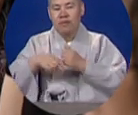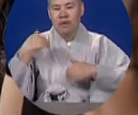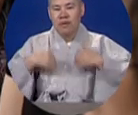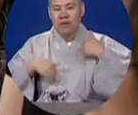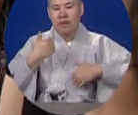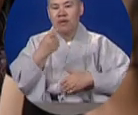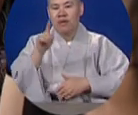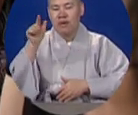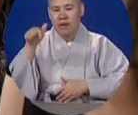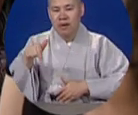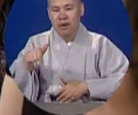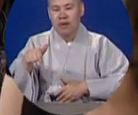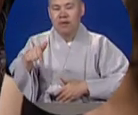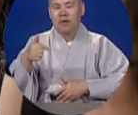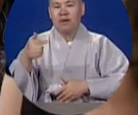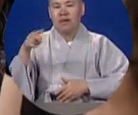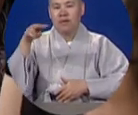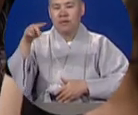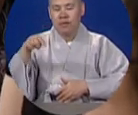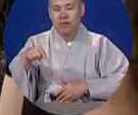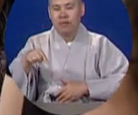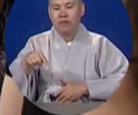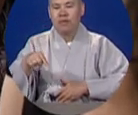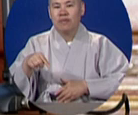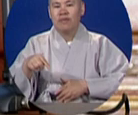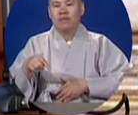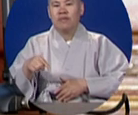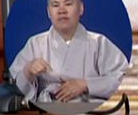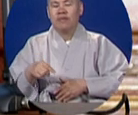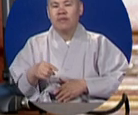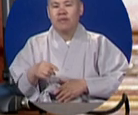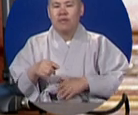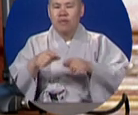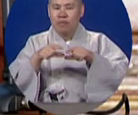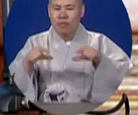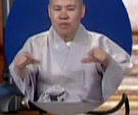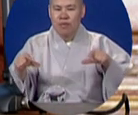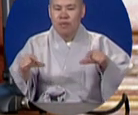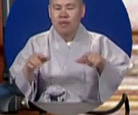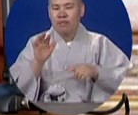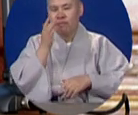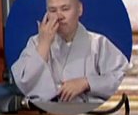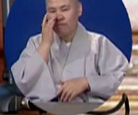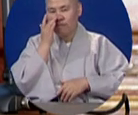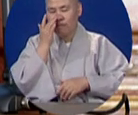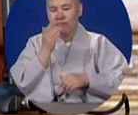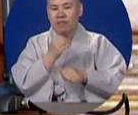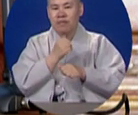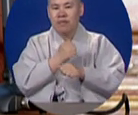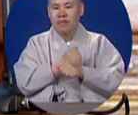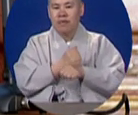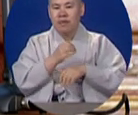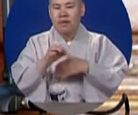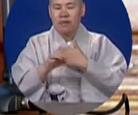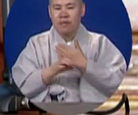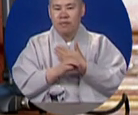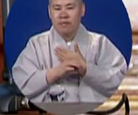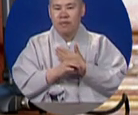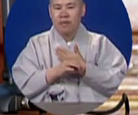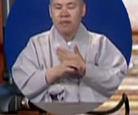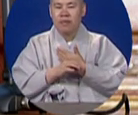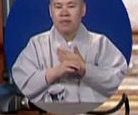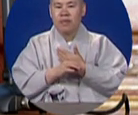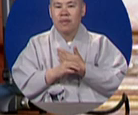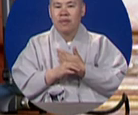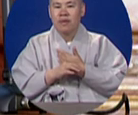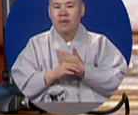낙수입니다 별로다 보통이다 이렇게 느끼면